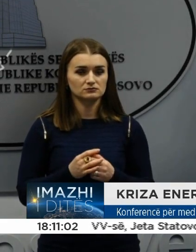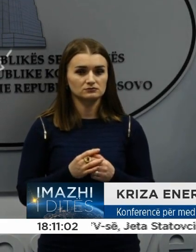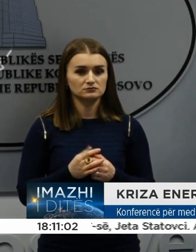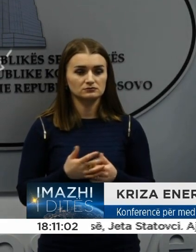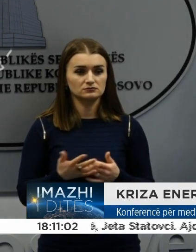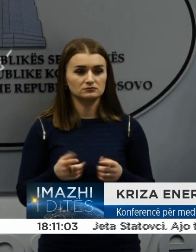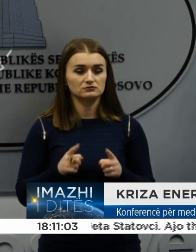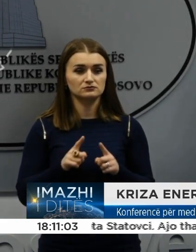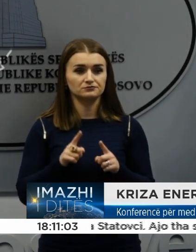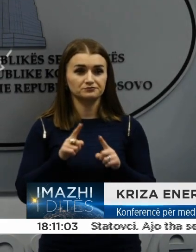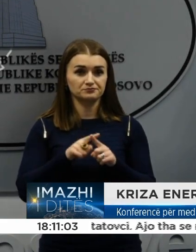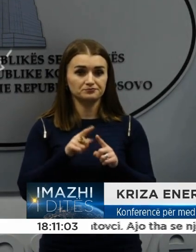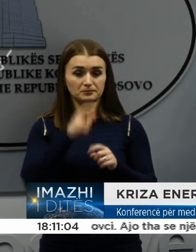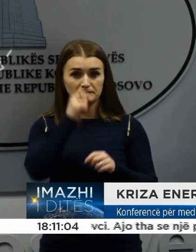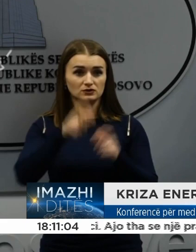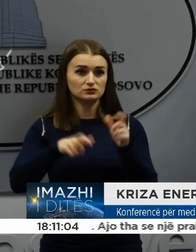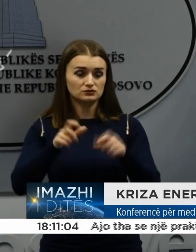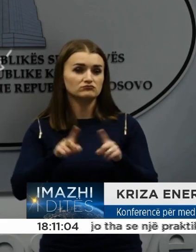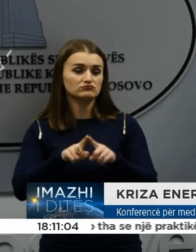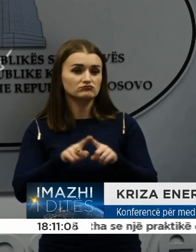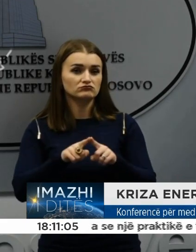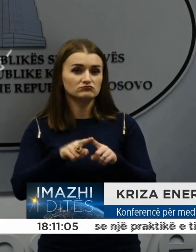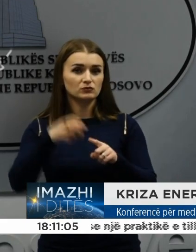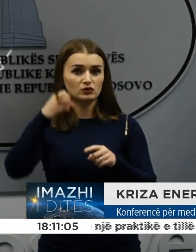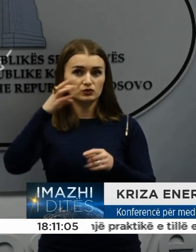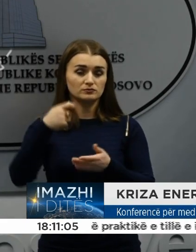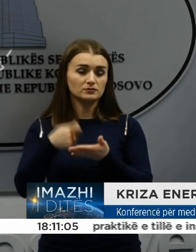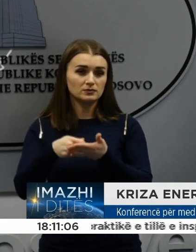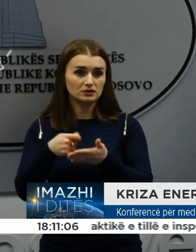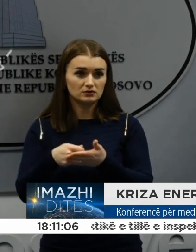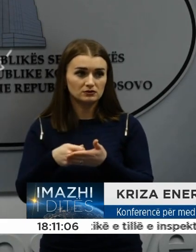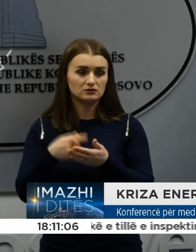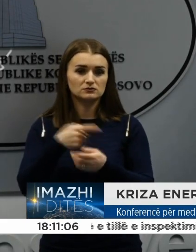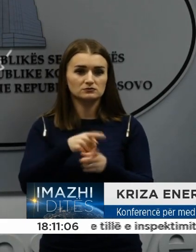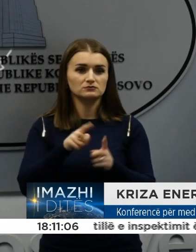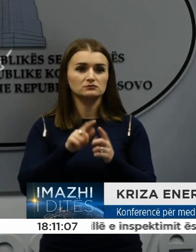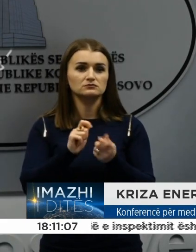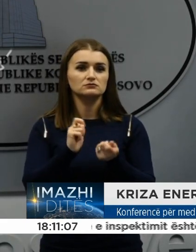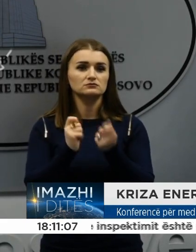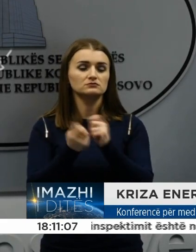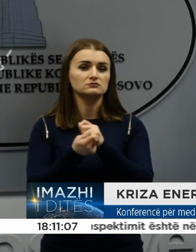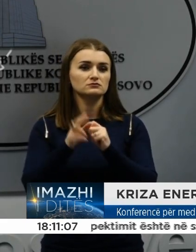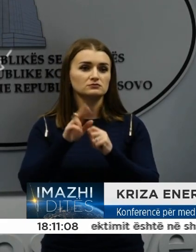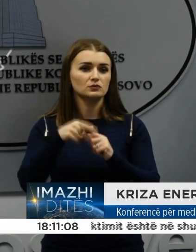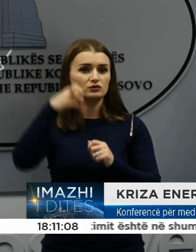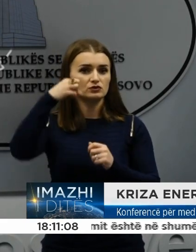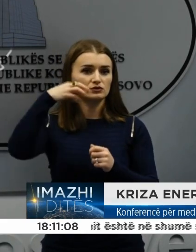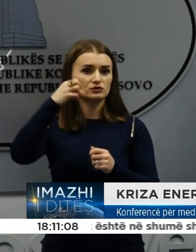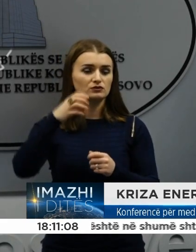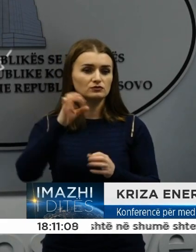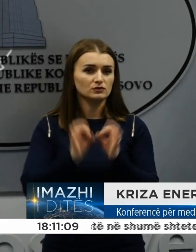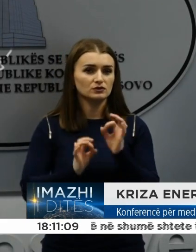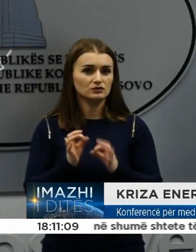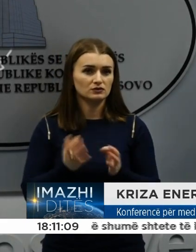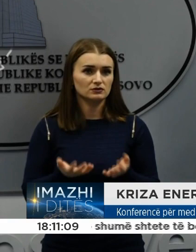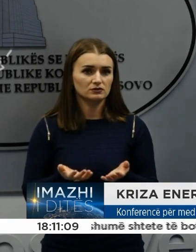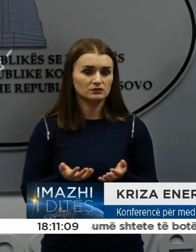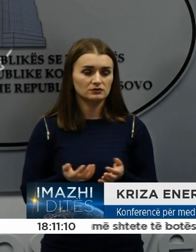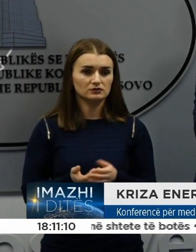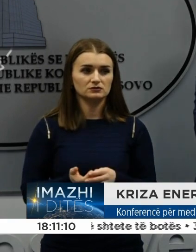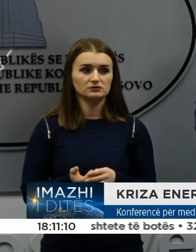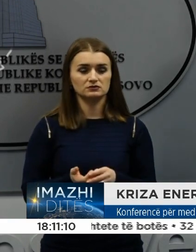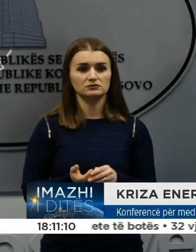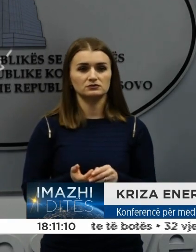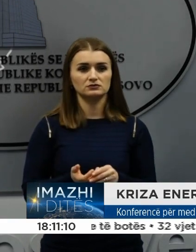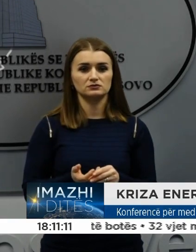që e blenë, me qëfar do qmimi, qëfar do kosto, reflektohet në tarifat të energjisë elektrike. Kështu që edhe nësë është në një qmimi